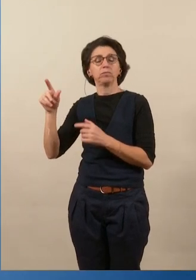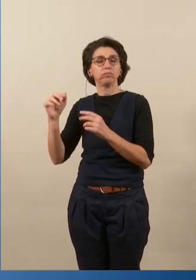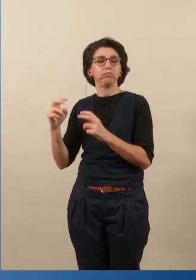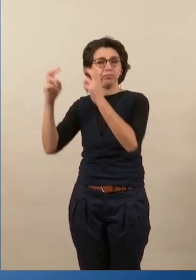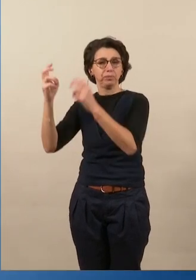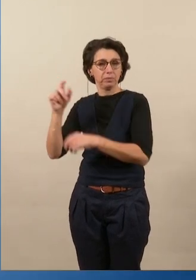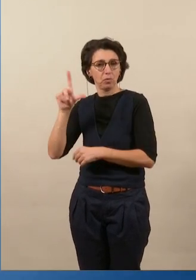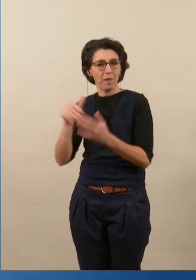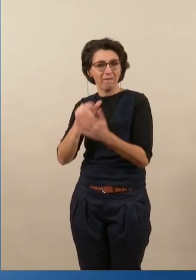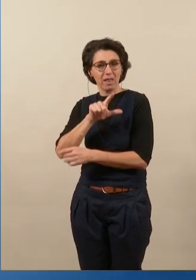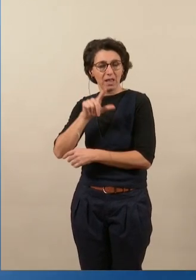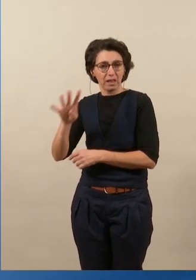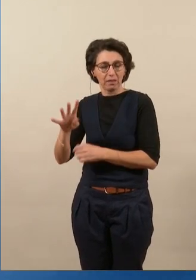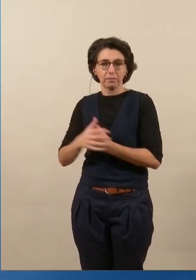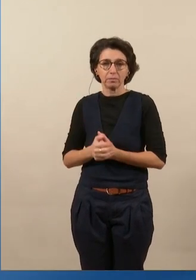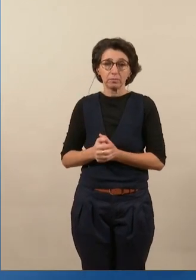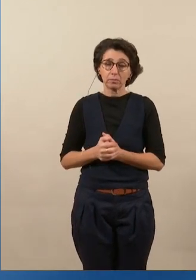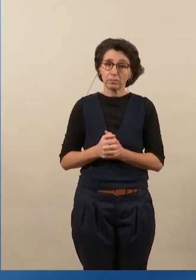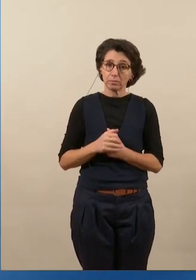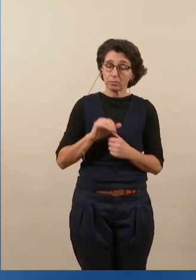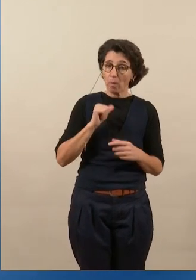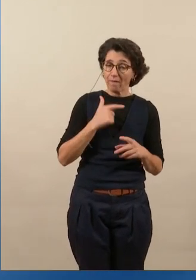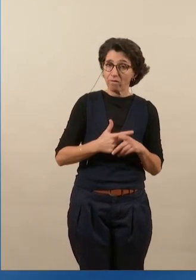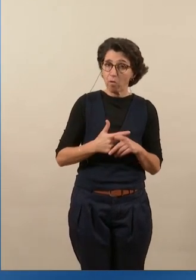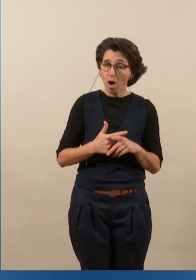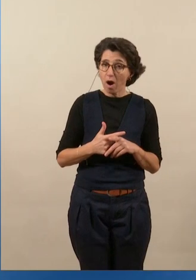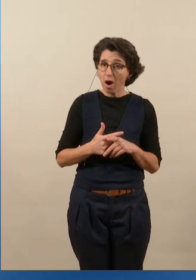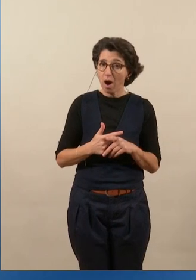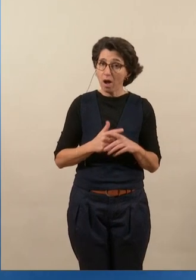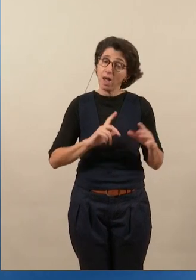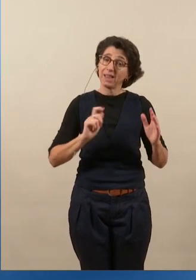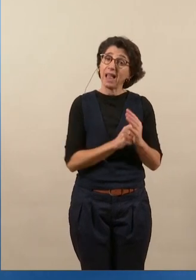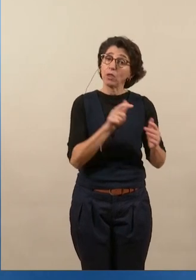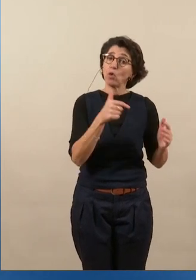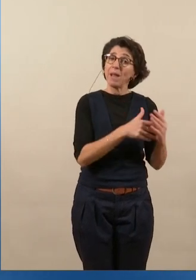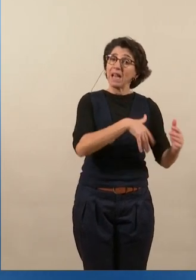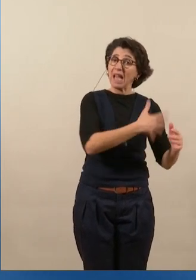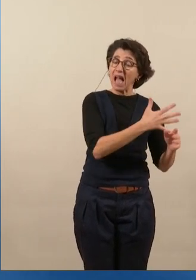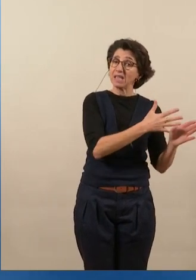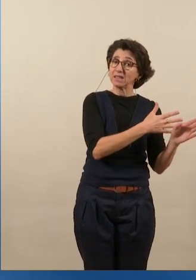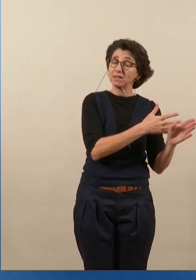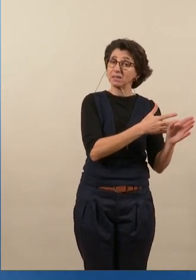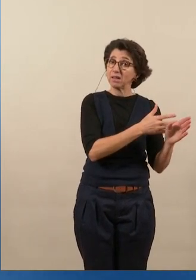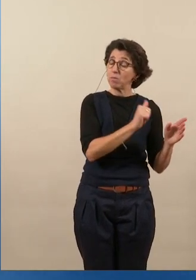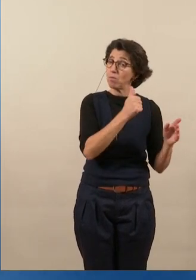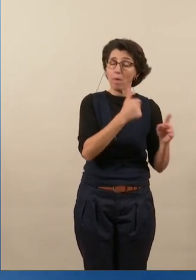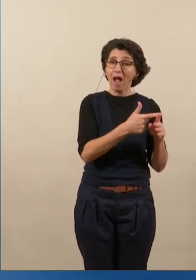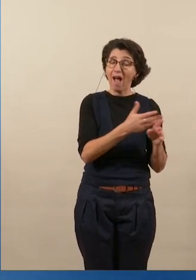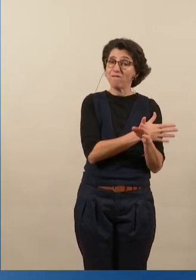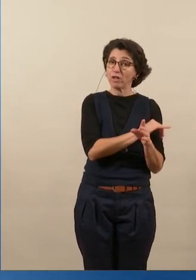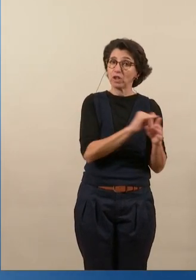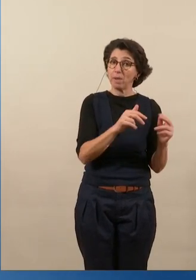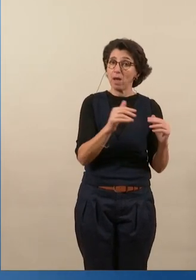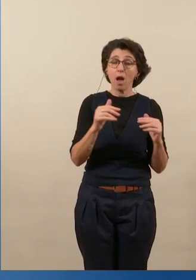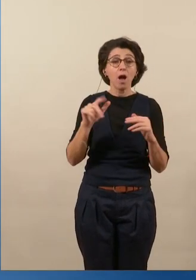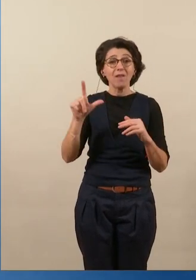première fois depuis 2015 ce budget repasse au-dessus de 25 millions principalement pour accompagner